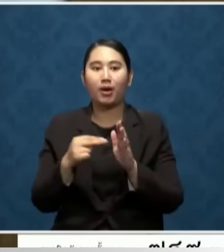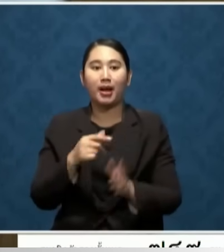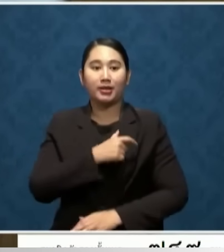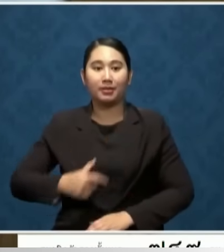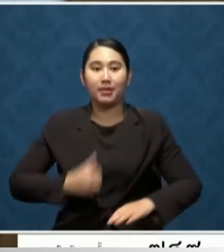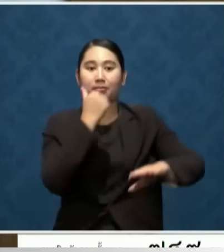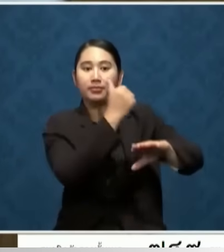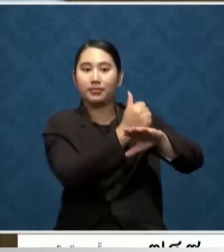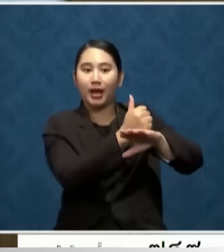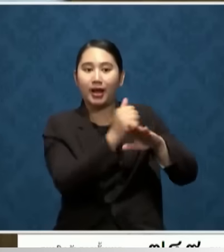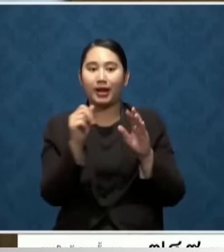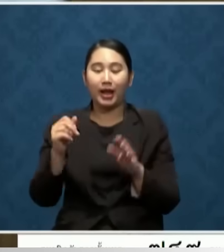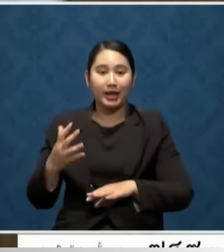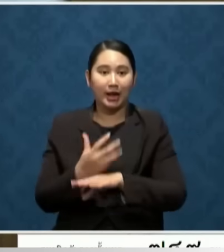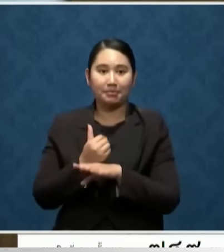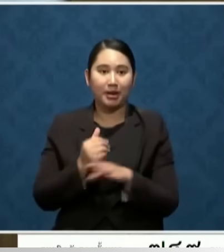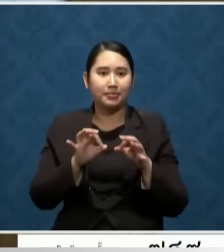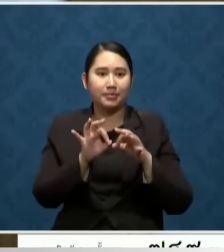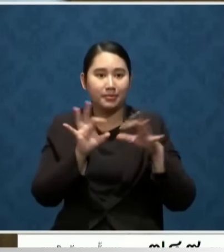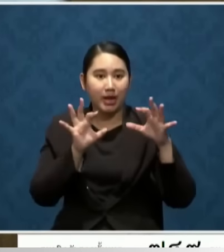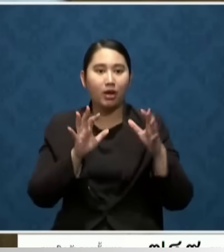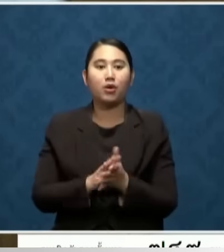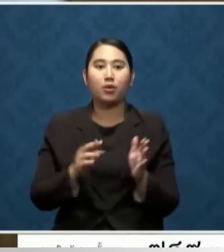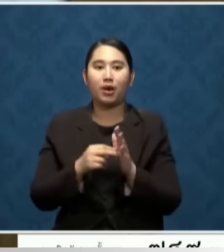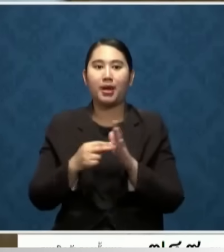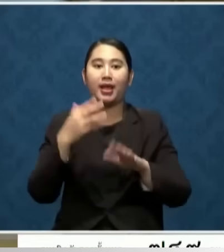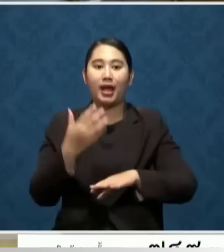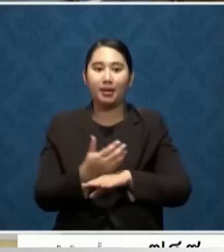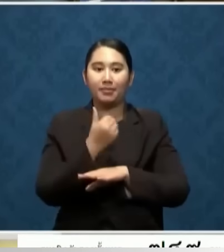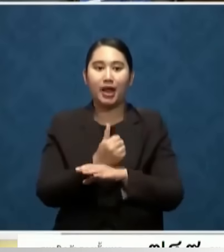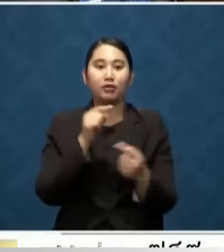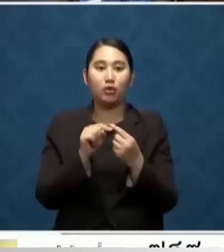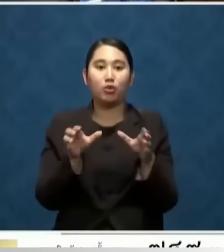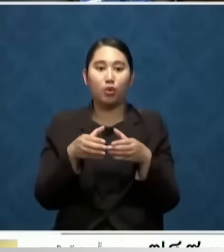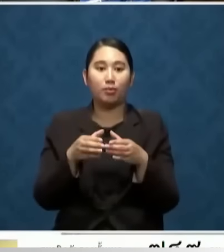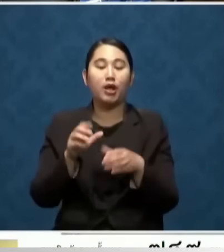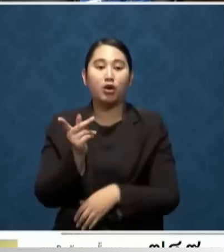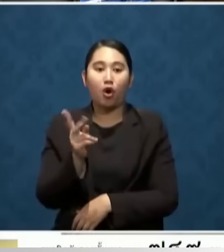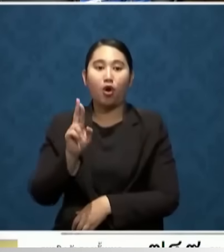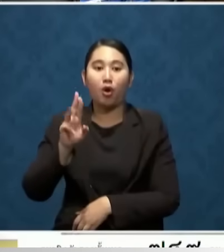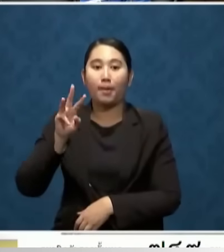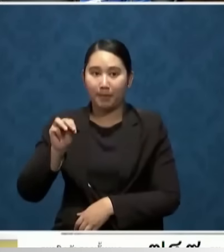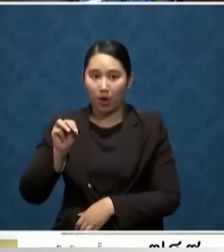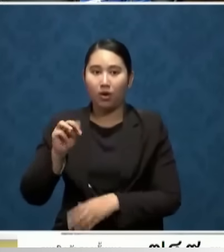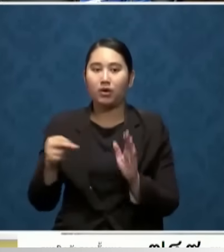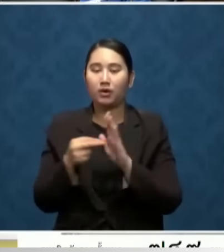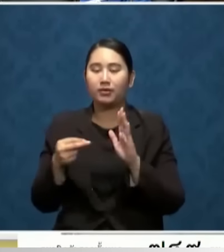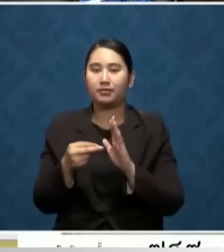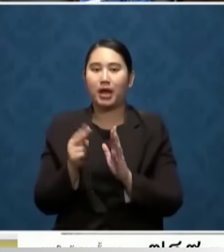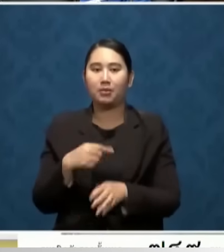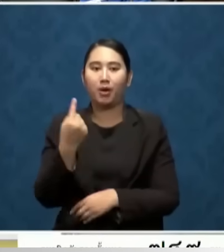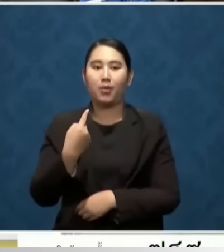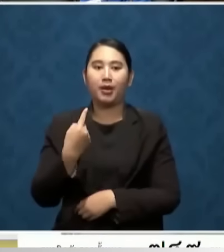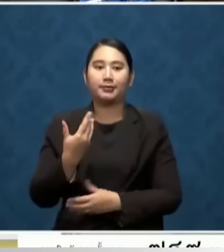การเมืองและท่านใช้ทรงอำนาจผ่านครม.อยู่แล้วนะครับตรงนี้เนี่ยไม่ได้เป็นประเด็นที่อย่างที่ท่านได้กล่าวหาเล